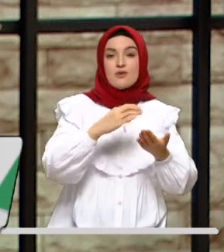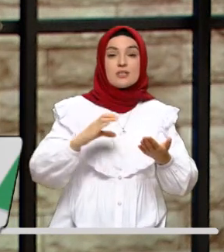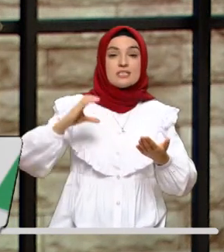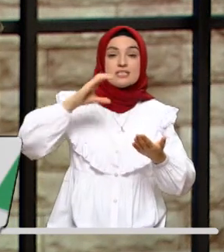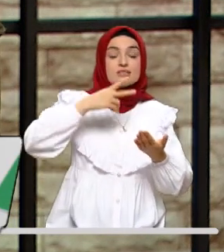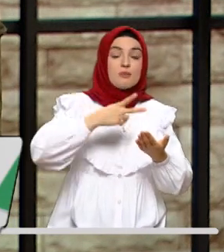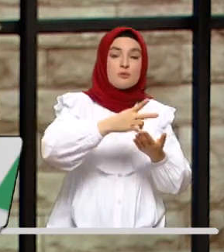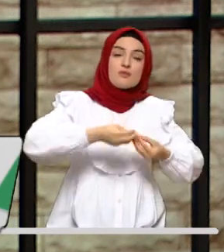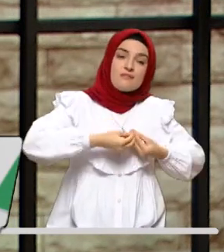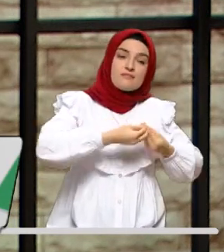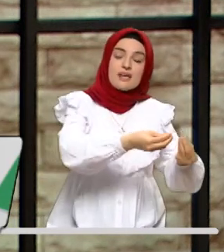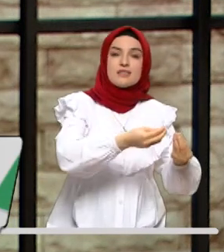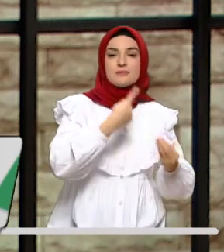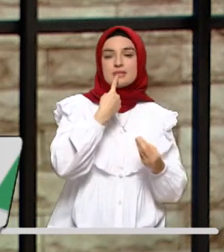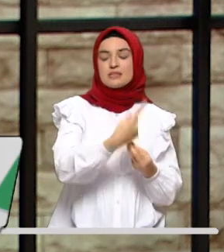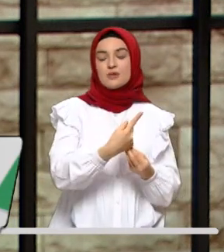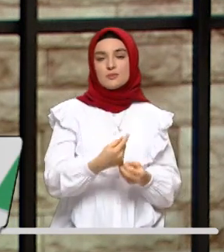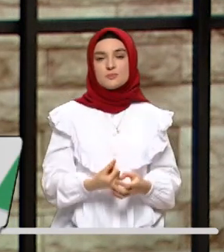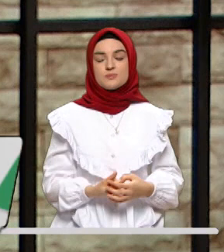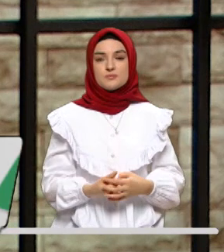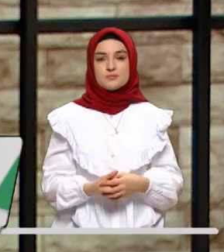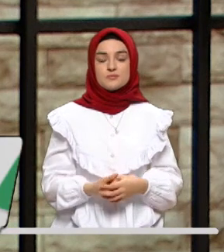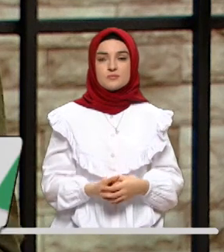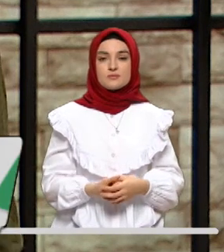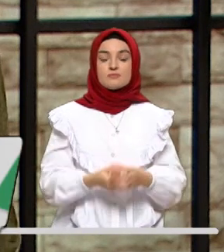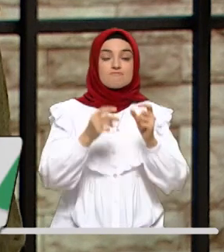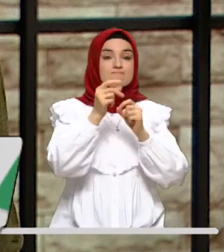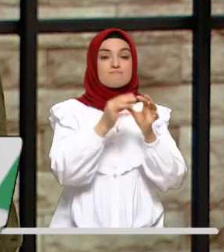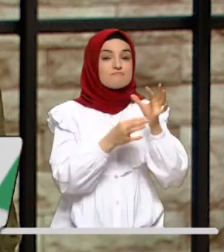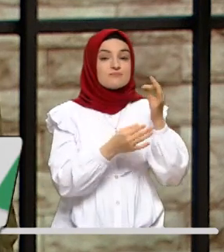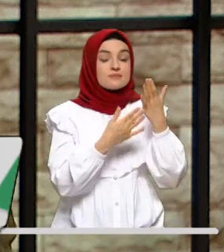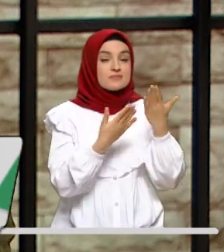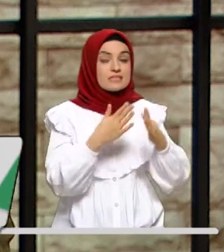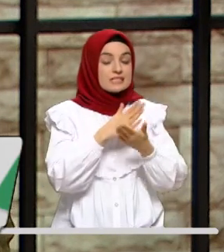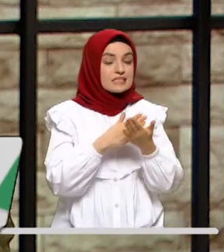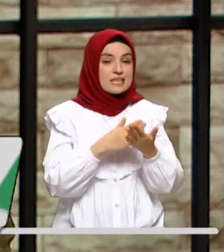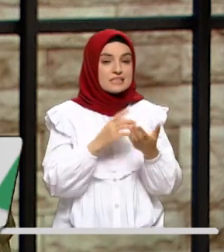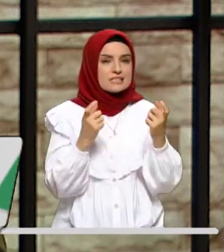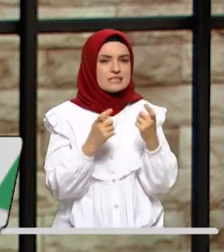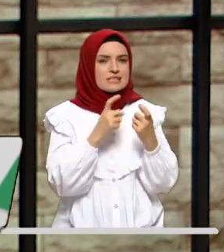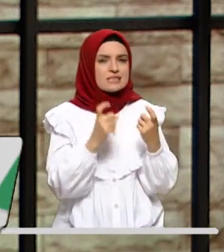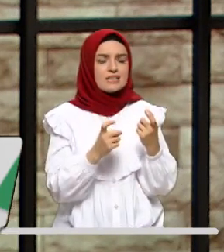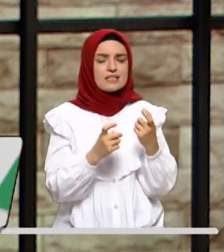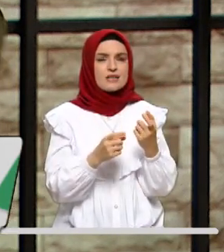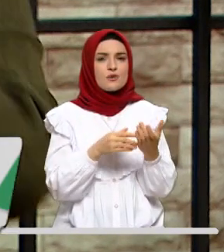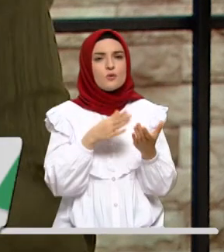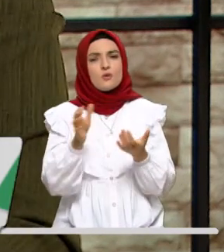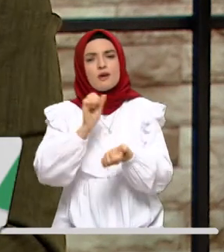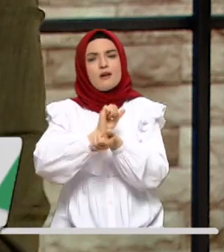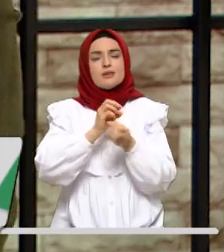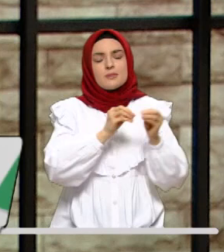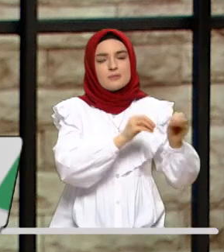hibe ettim diyor. Tasaddukta bulundum. Ya Ömer diğer yarısı nerede? Diğer yarısını da ya Resulallah aileme